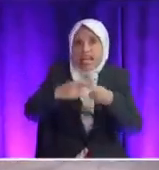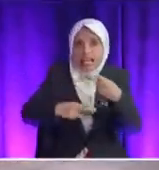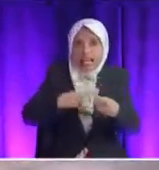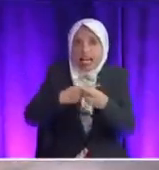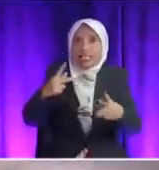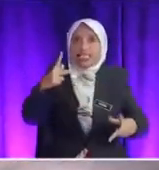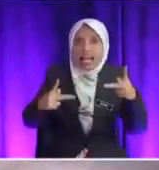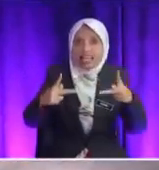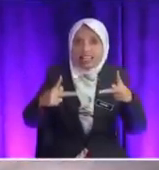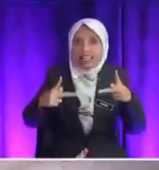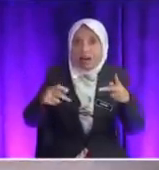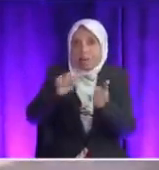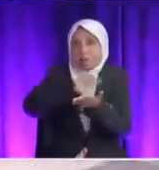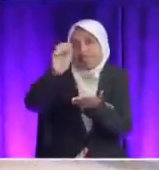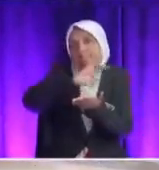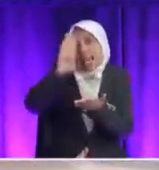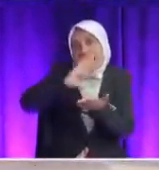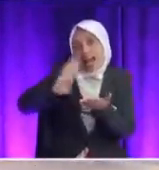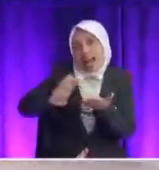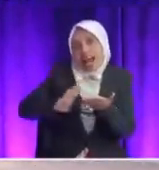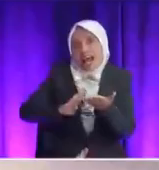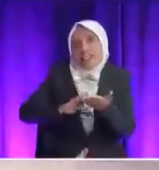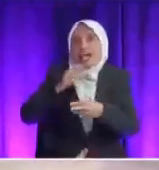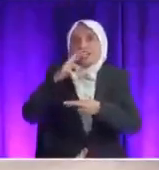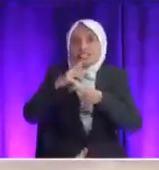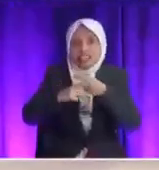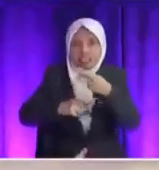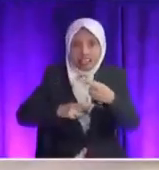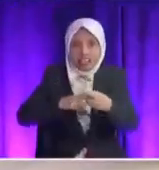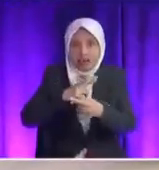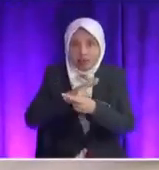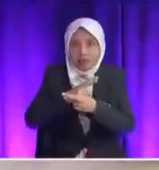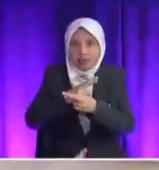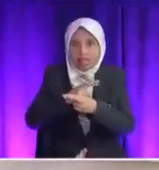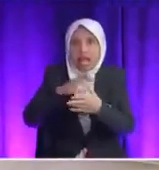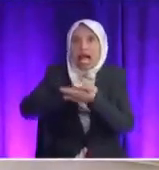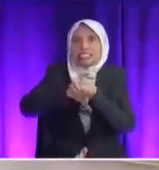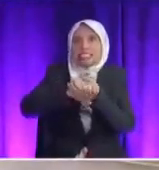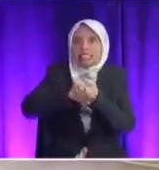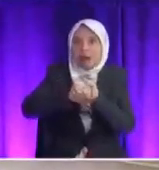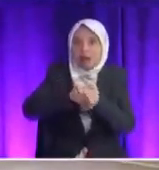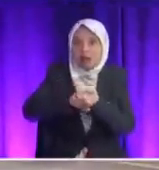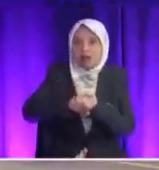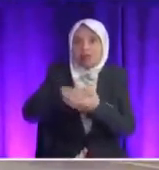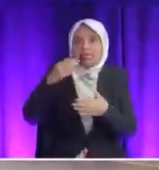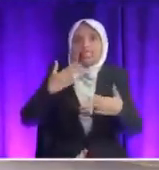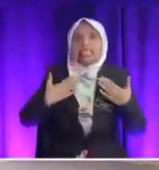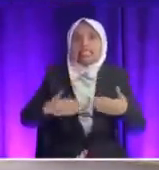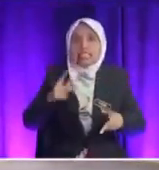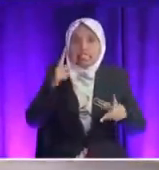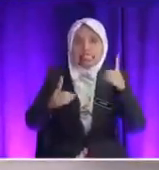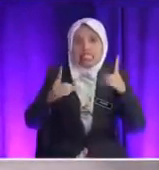segini kok ndak tanya disini guha tidak saya sabun Sempu keren disini